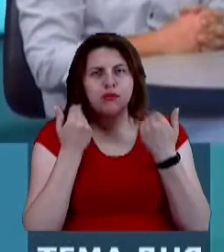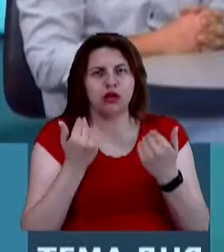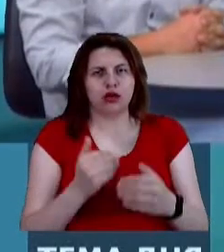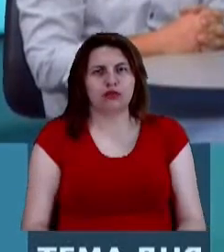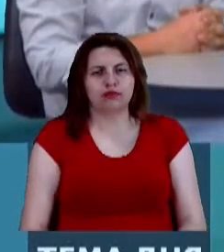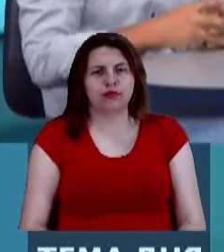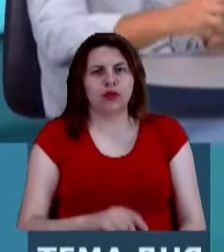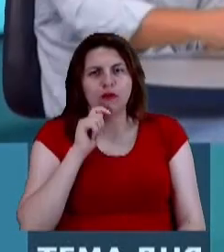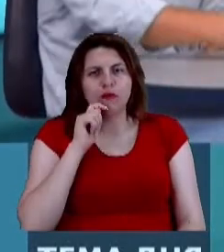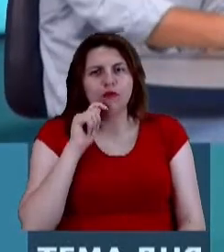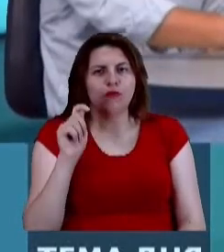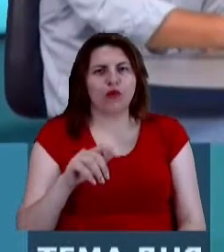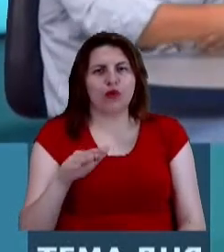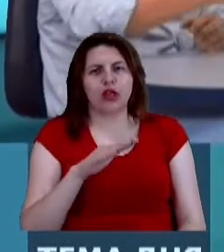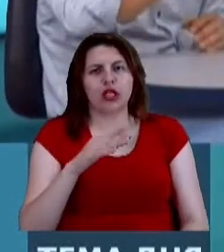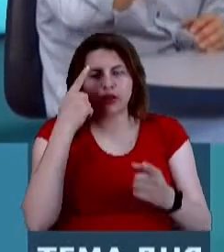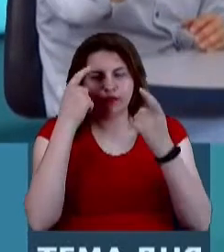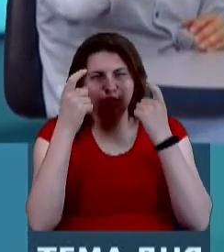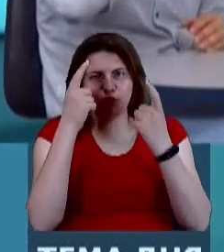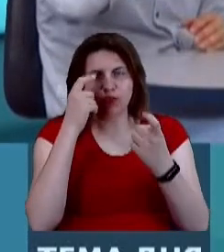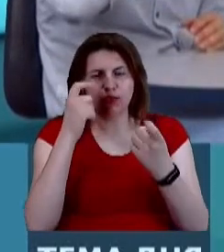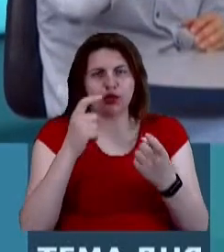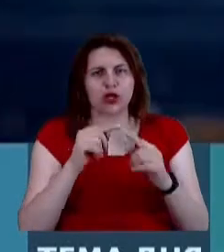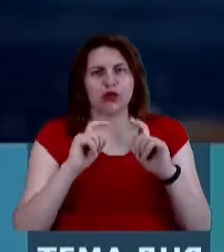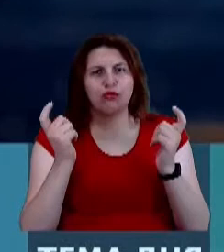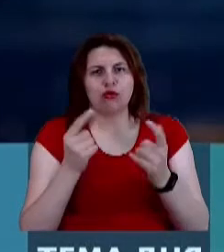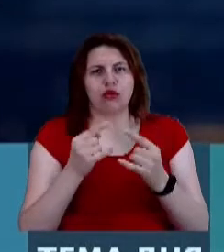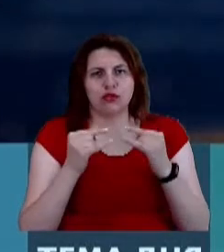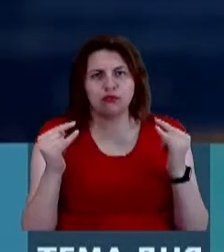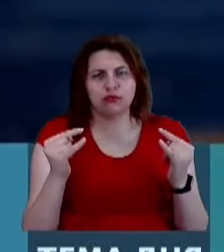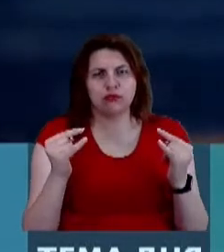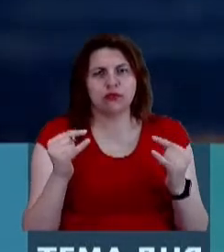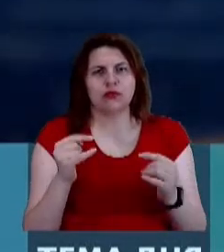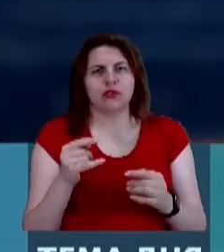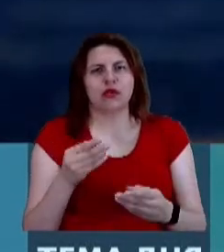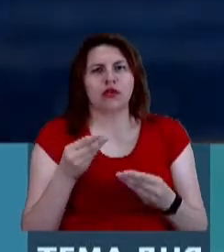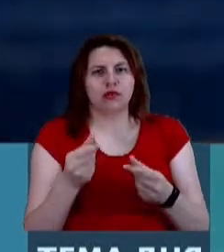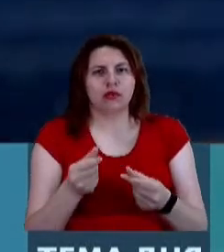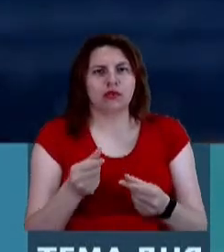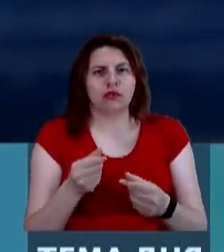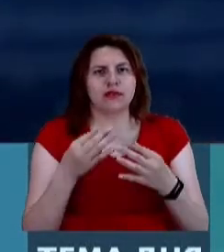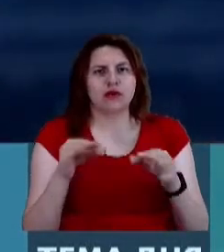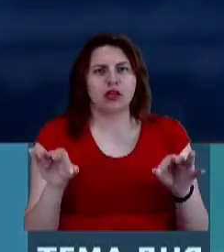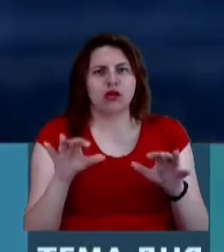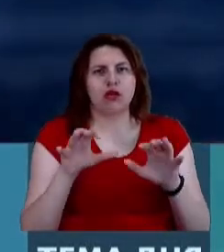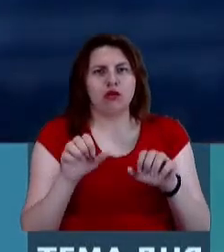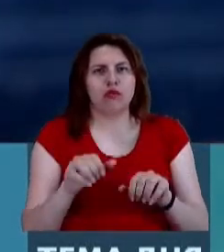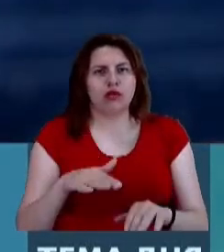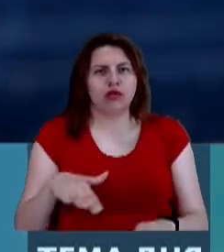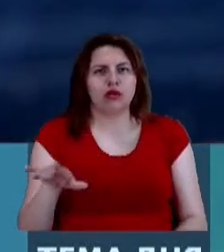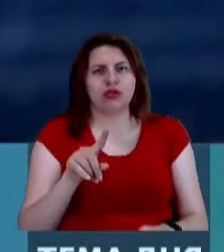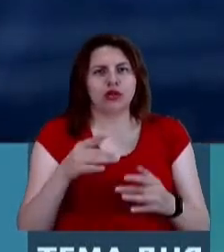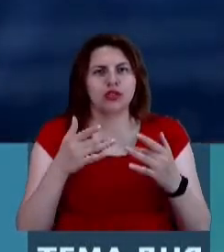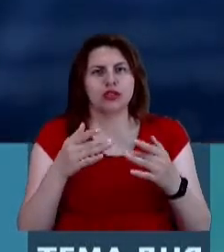нещодавно пройшов онлайн круглий стіл під назвою «Інформаційний вплив Російської Федерації на звільнених та окупованих територіях, що змінилось за 6 років». Його